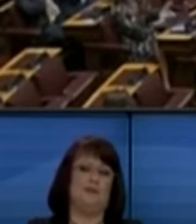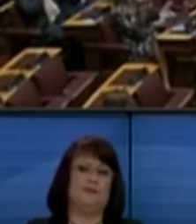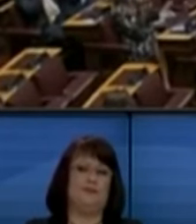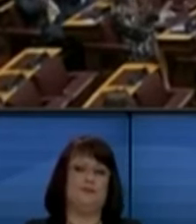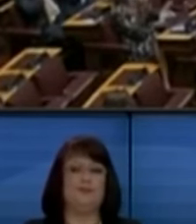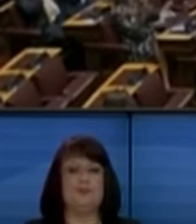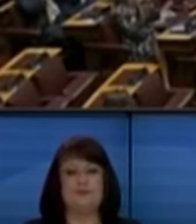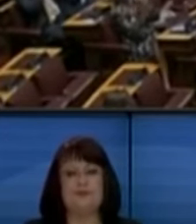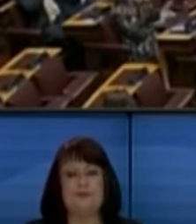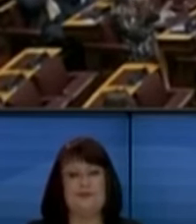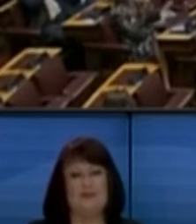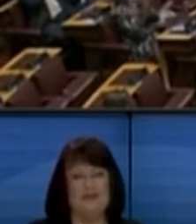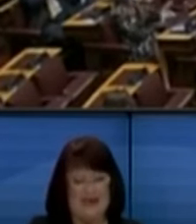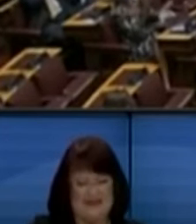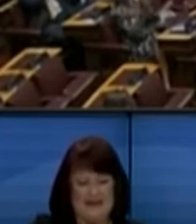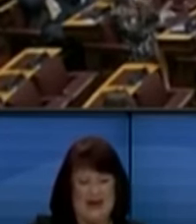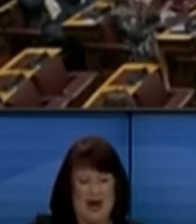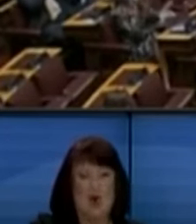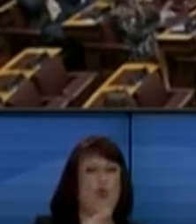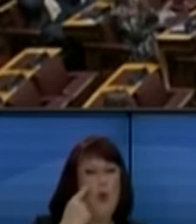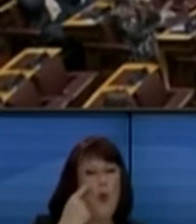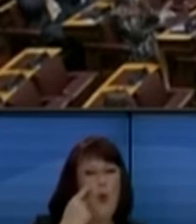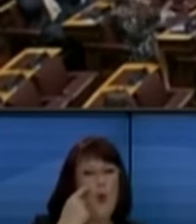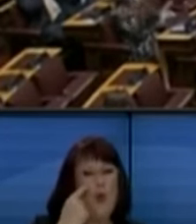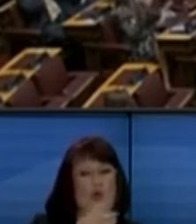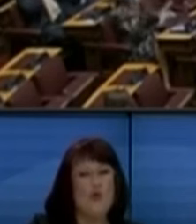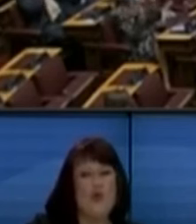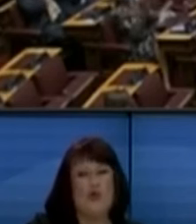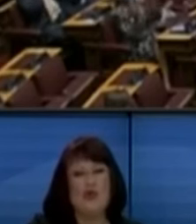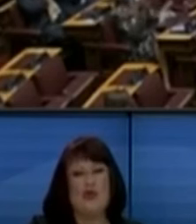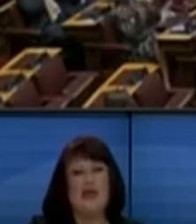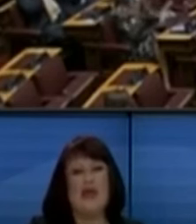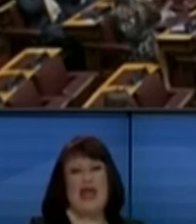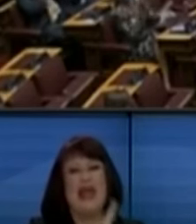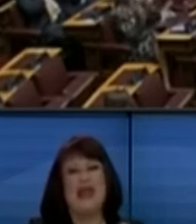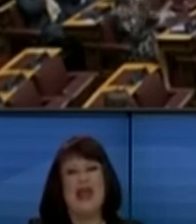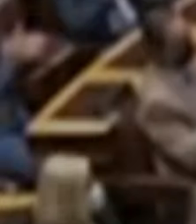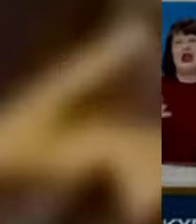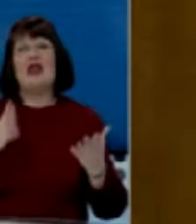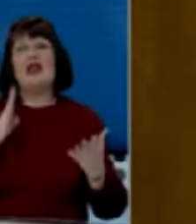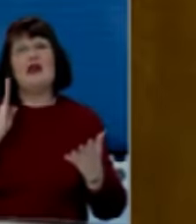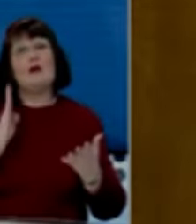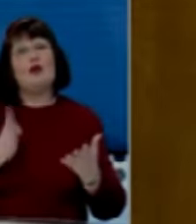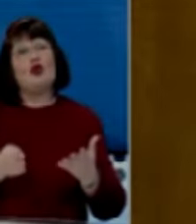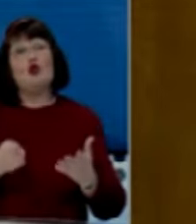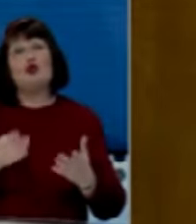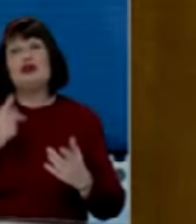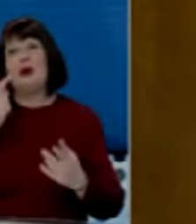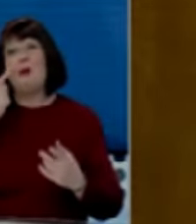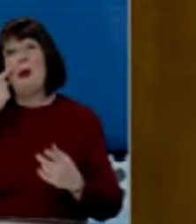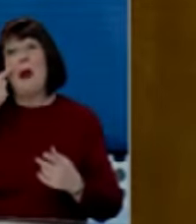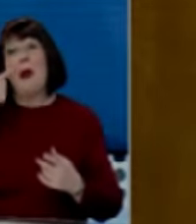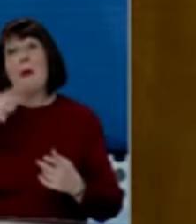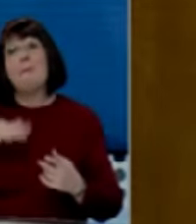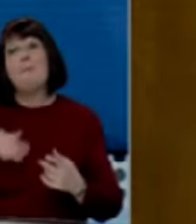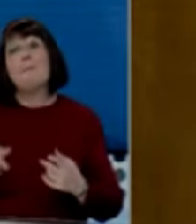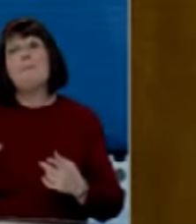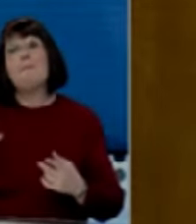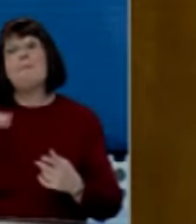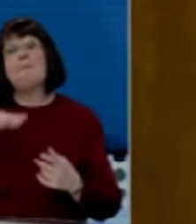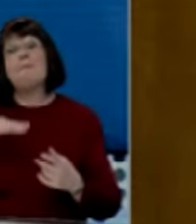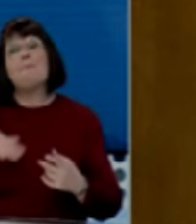Ότι ναι, στη μία τραγωδία δυστυχώς μετρούσαμε στρέμματα και στην άλλη μετρούσαμε φέρετρα. Και αυτή είναι η μεγάλη